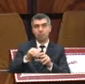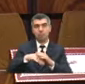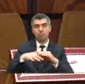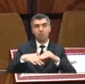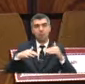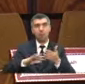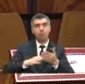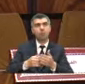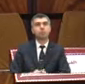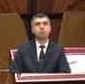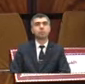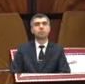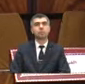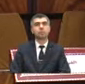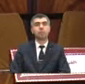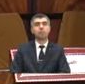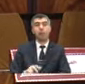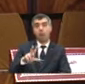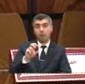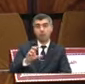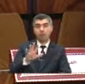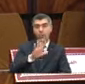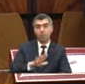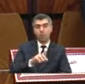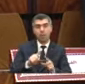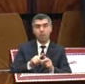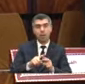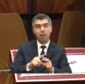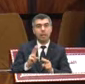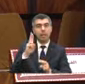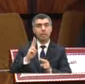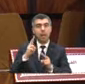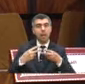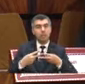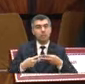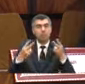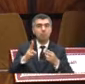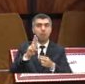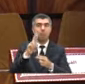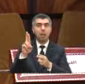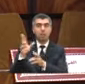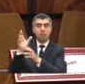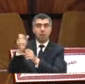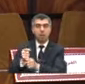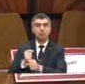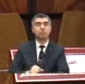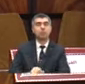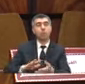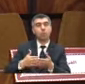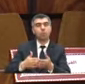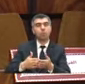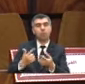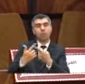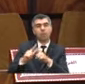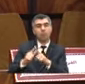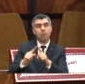السيدات والسادة النواب، كما هو معلوم أعطى جلالة الملك نصره الله محمد السادس انطلاق تنزيل